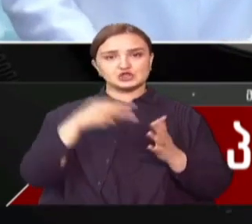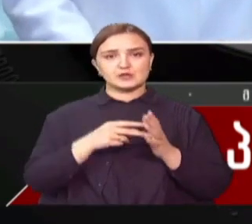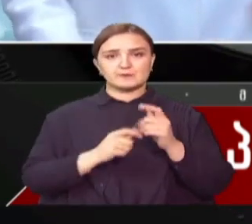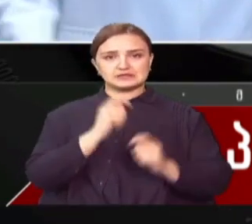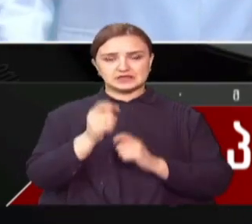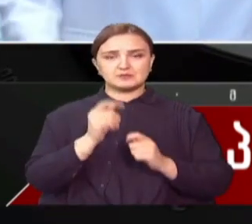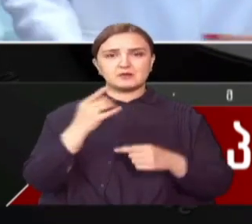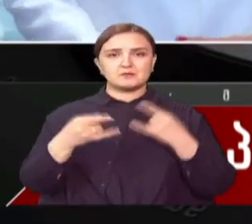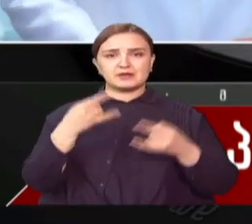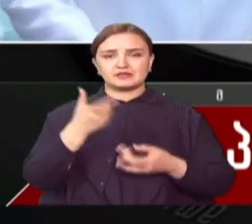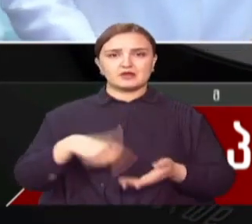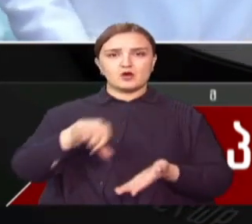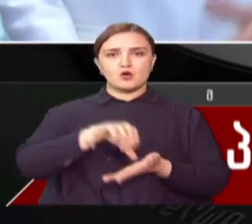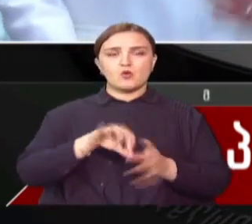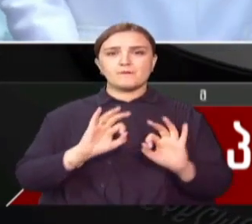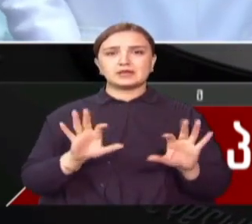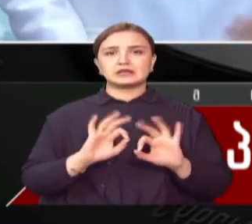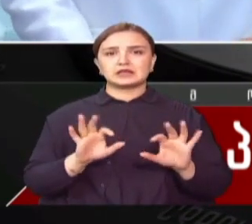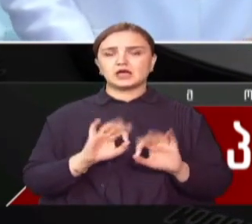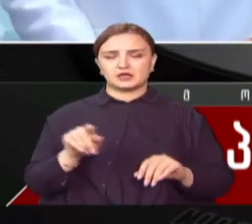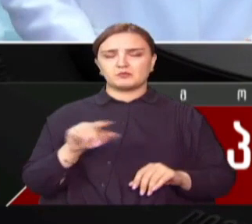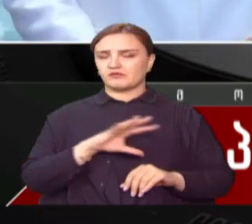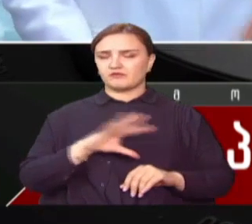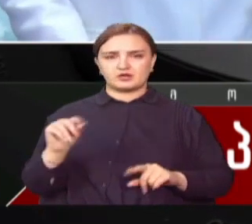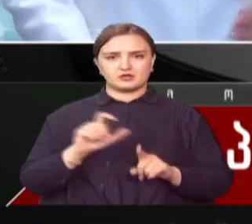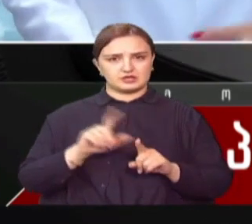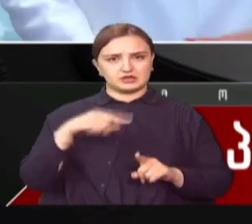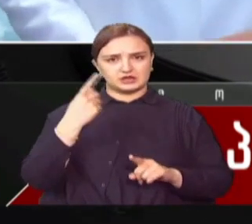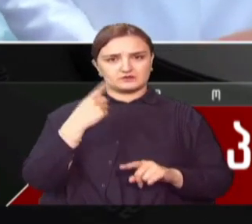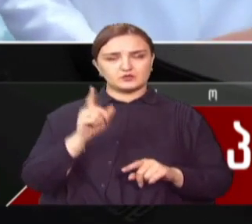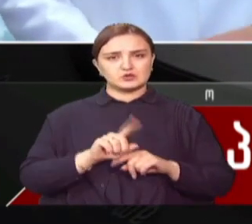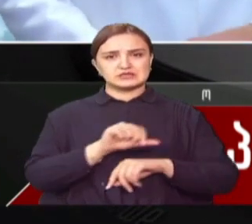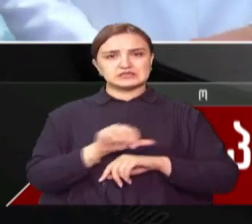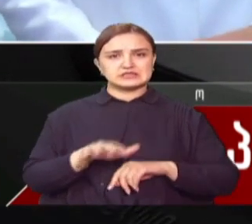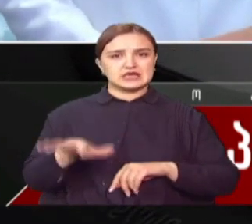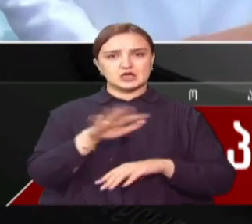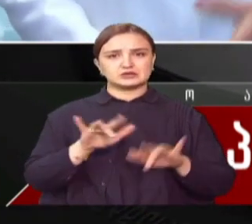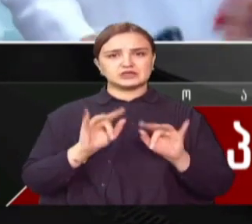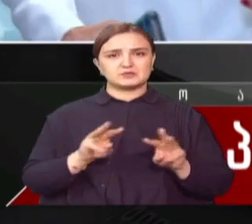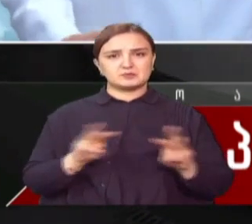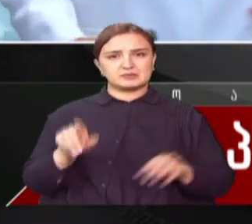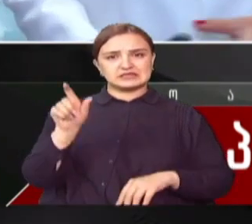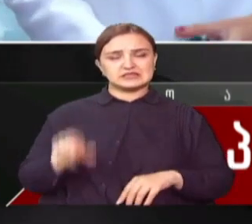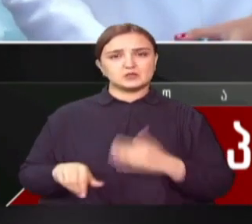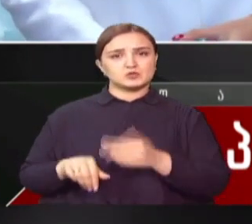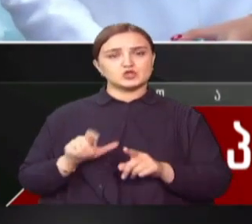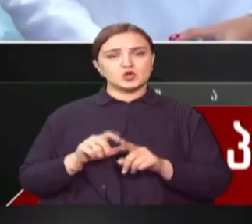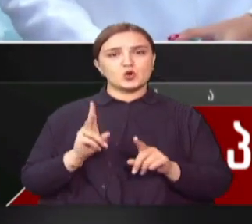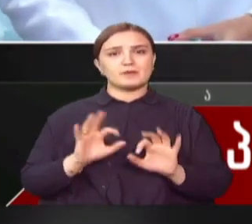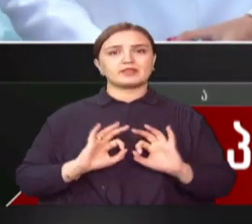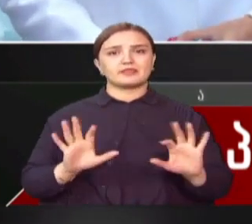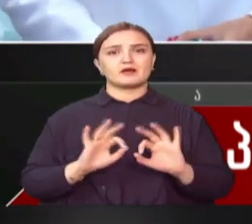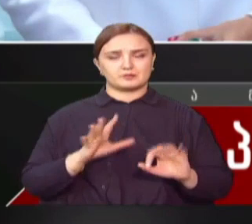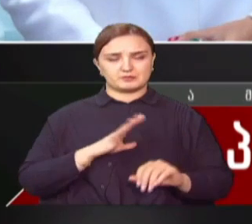მედიასთან კომენტარებში გამოსვლათა უმეტესობამ სწორედ ამაზე გაამახვილა ყურადღება, მათ შორის საგარეო საქმეთა მინისტრმა, რომლის კომენტარიც მოვისმინეთ